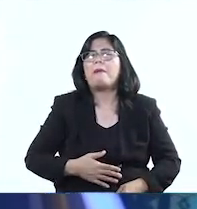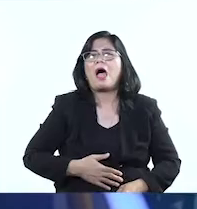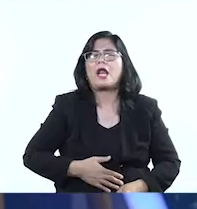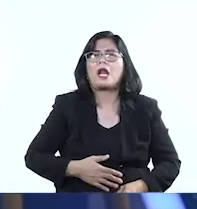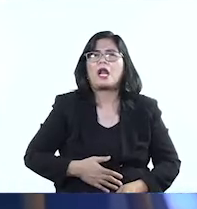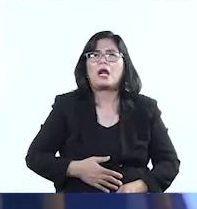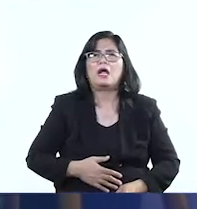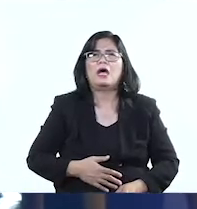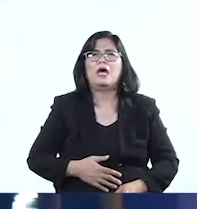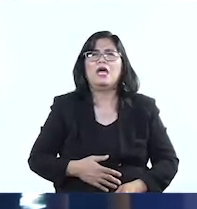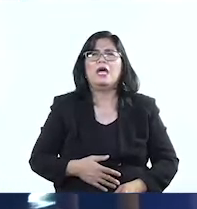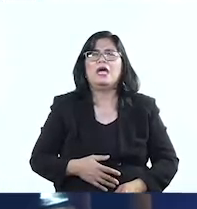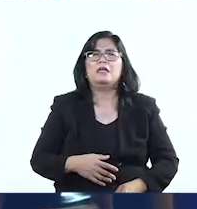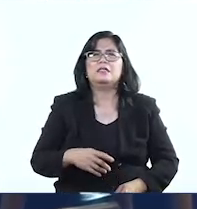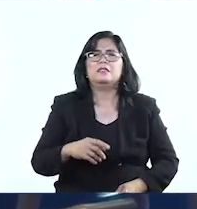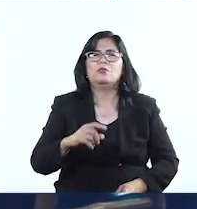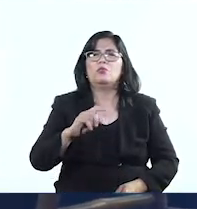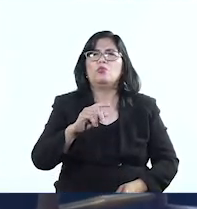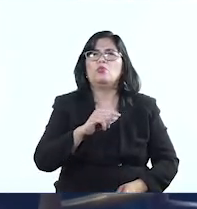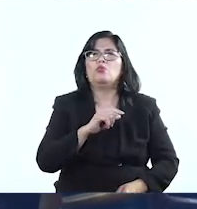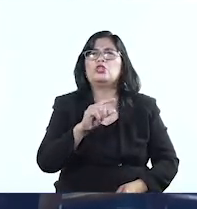Hai cicilan sampai nggak bayar